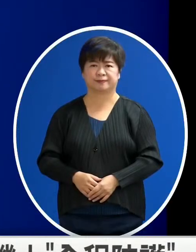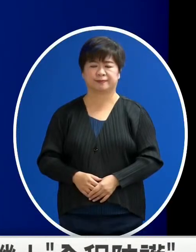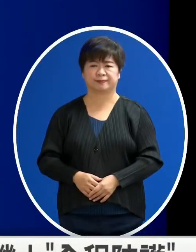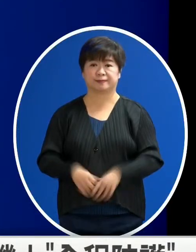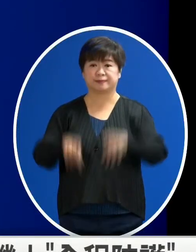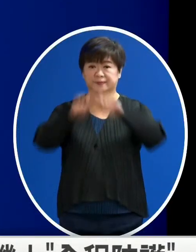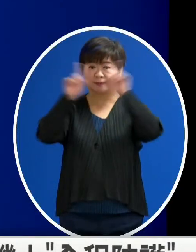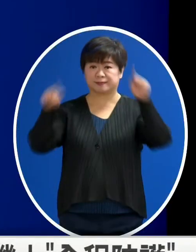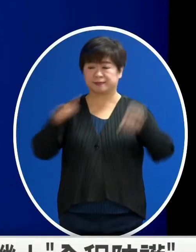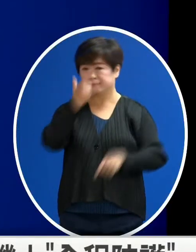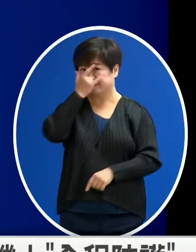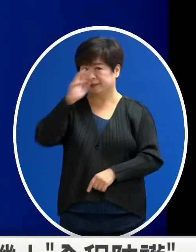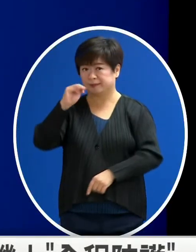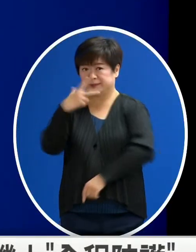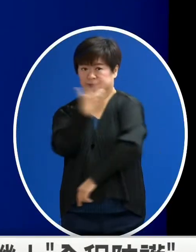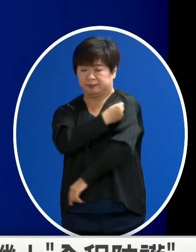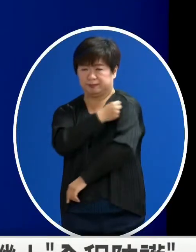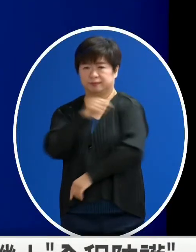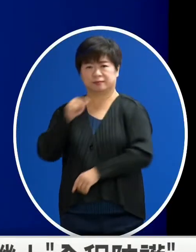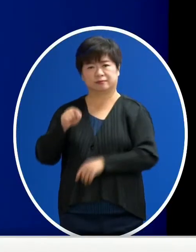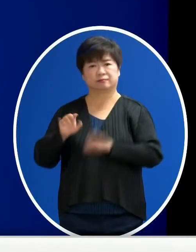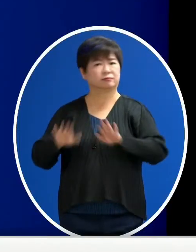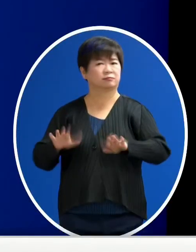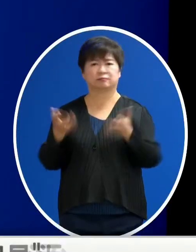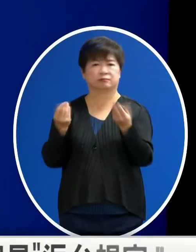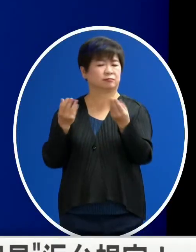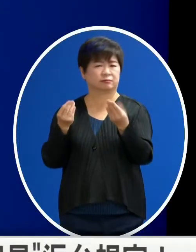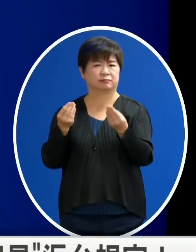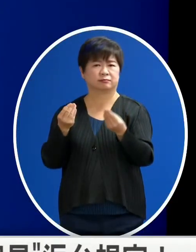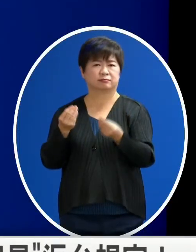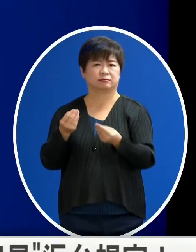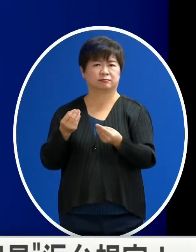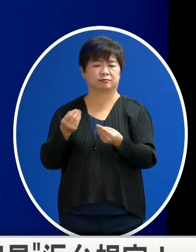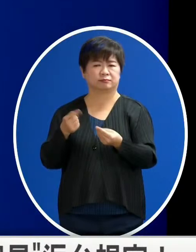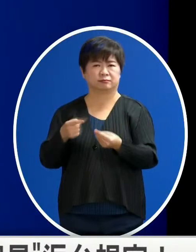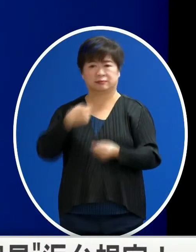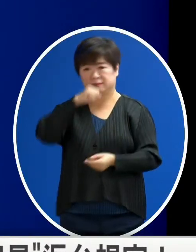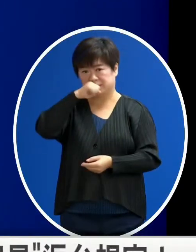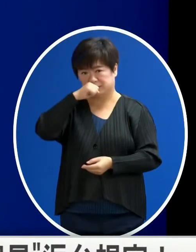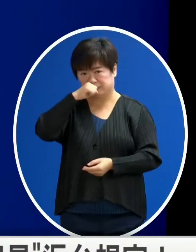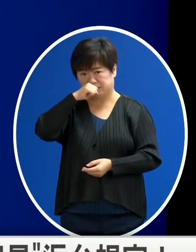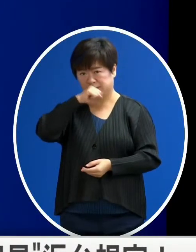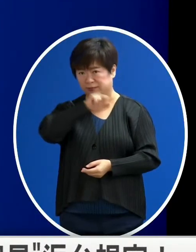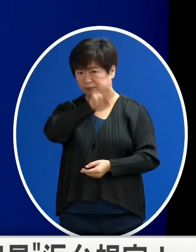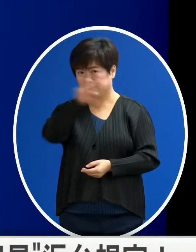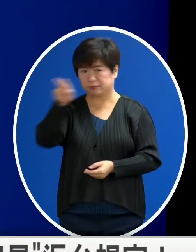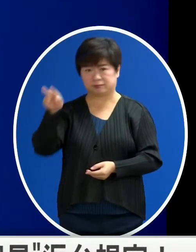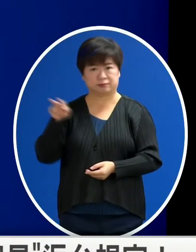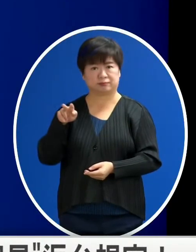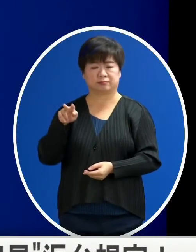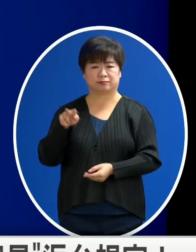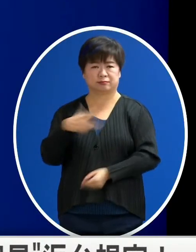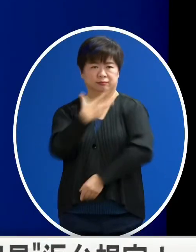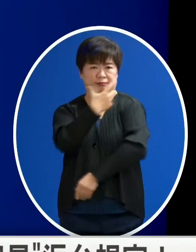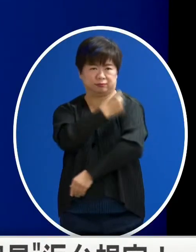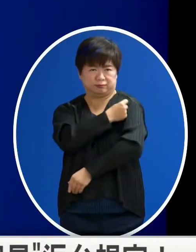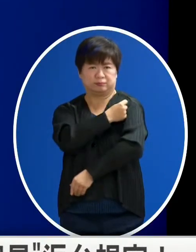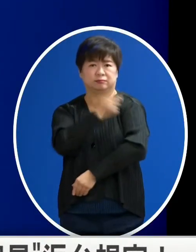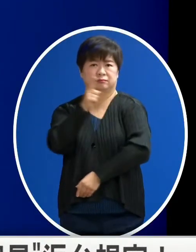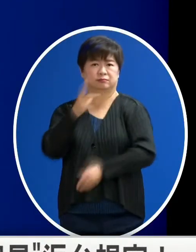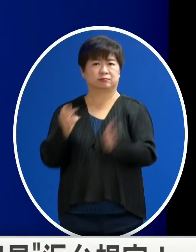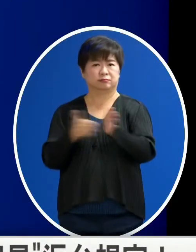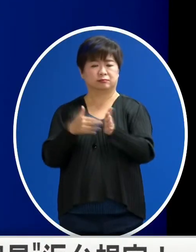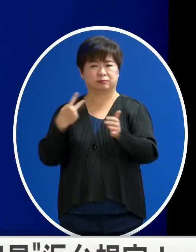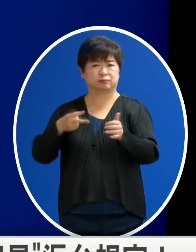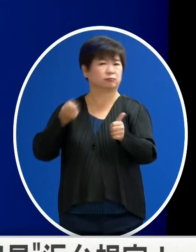那这张是莫德纳部分，莫德纳部分目前并没有发现有这个在国内部分并没有发现有所谓的突破性感染的部分